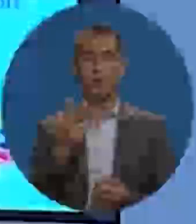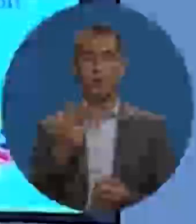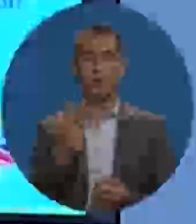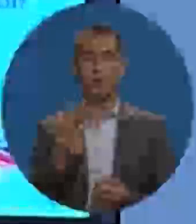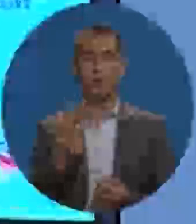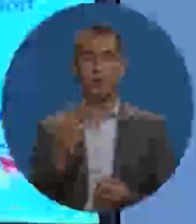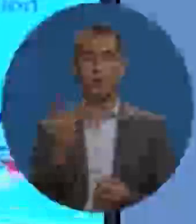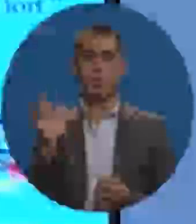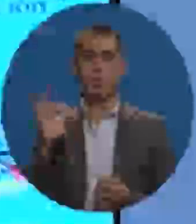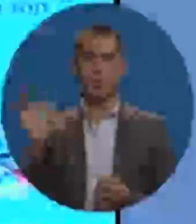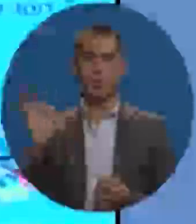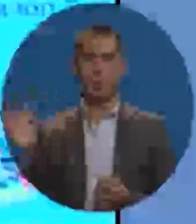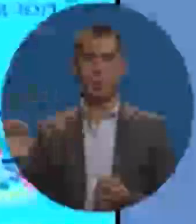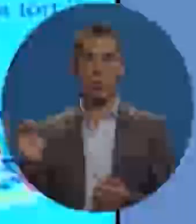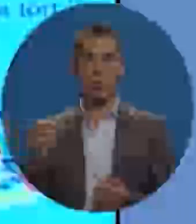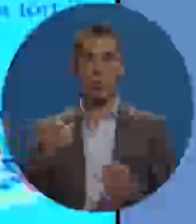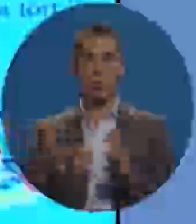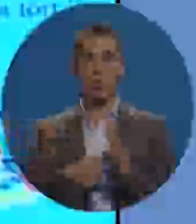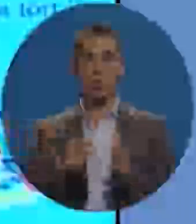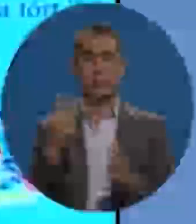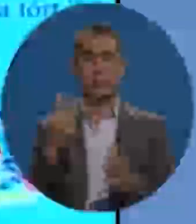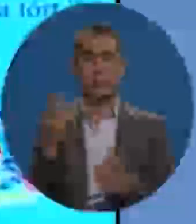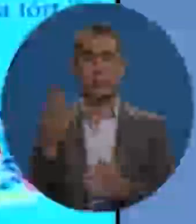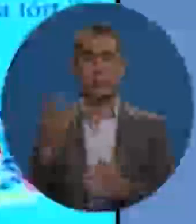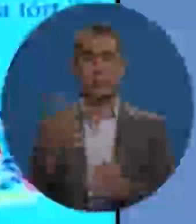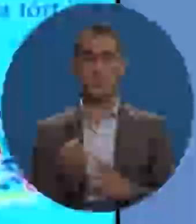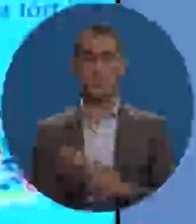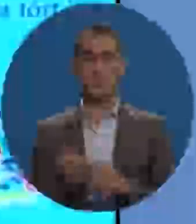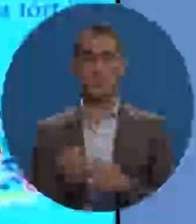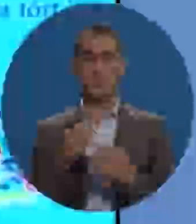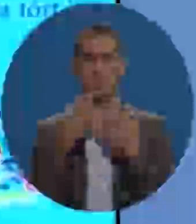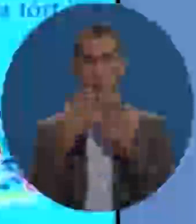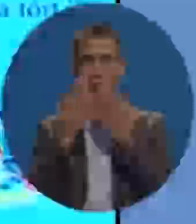0, 0, 0, 6, 2, 4 санын оқын дейді.